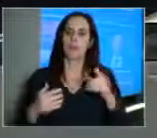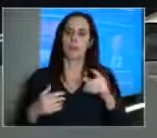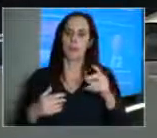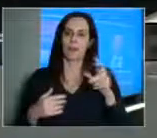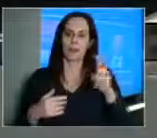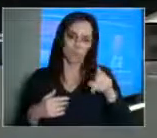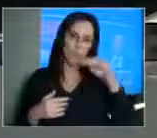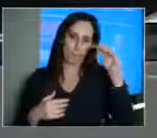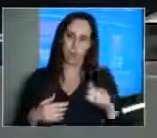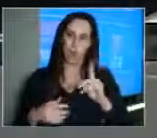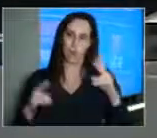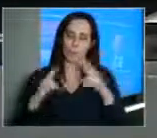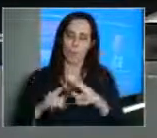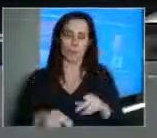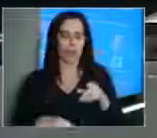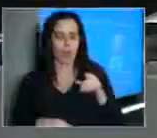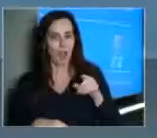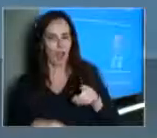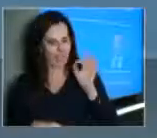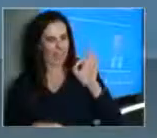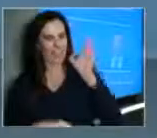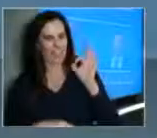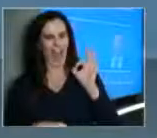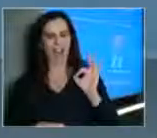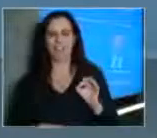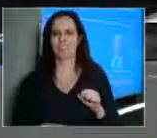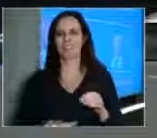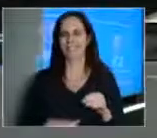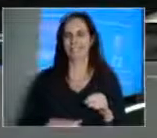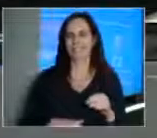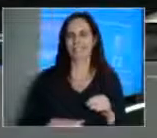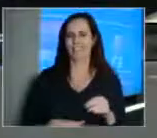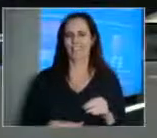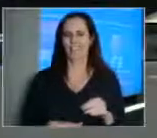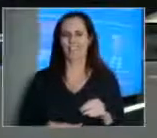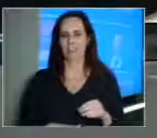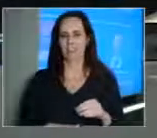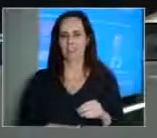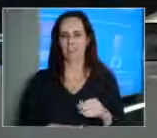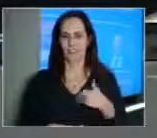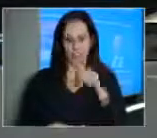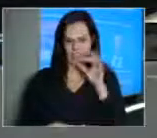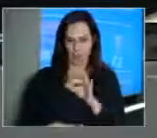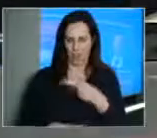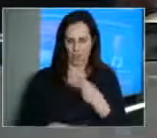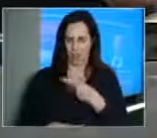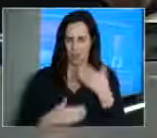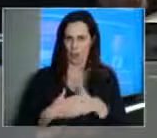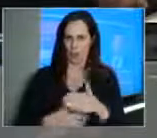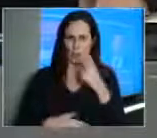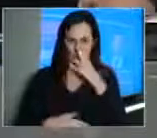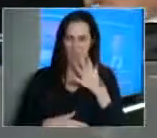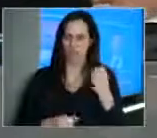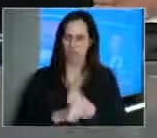קצת פחות ממני, אז לא יצא לנו להיפגש. הייתה קיצה פה. כן, הייתה קיצה, זאת האמת. לא, אני ממש לא מתכוון להקוץ, כי אנחנו שנינו בסופו של דבר